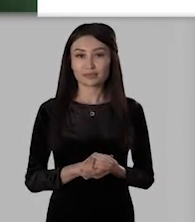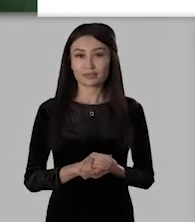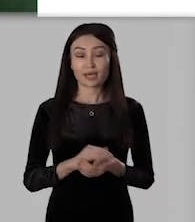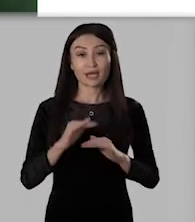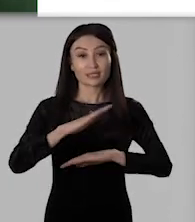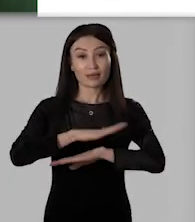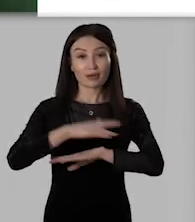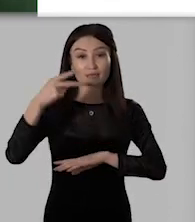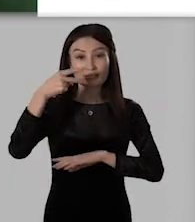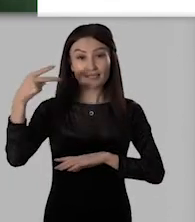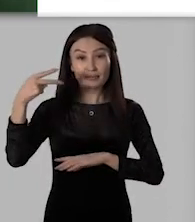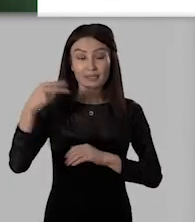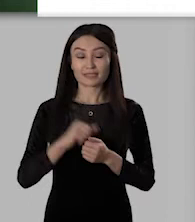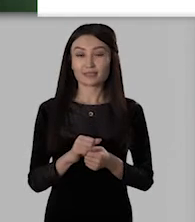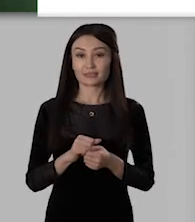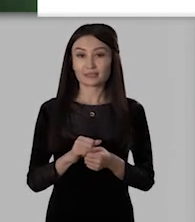Сабагыбыздын темасы